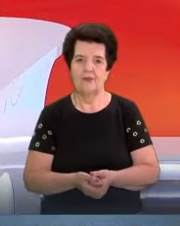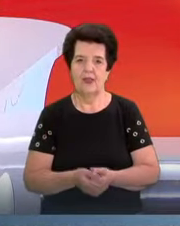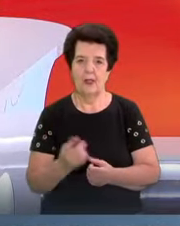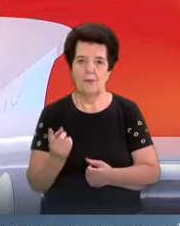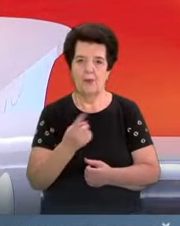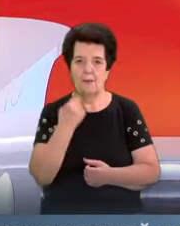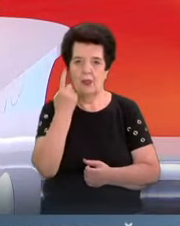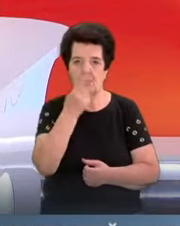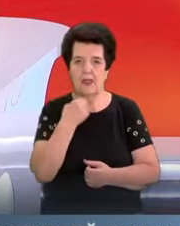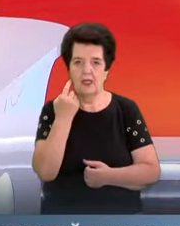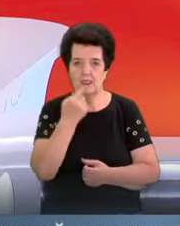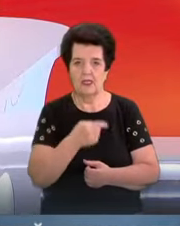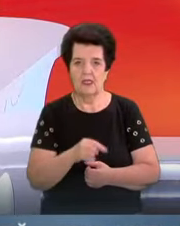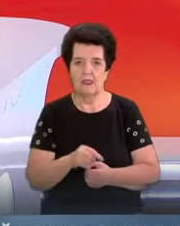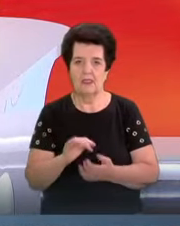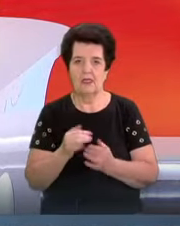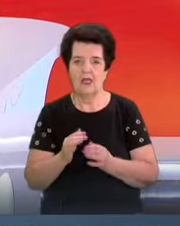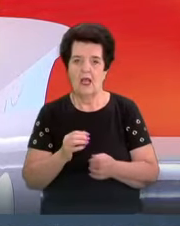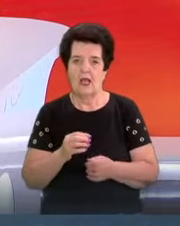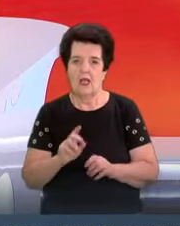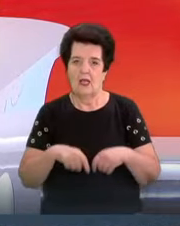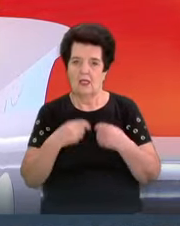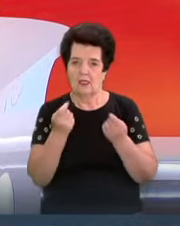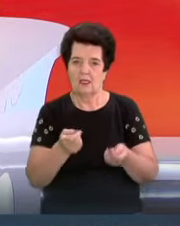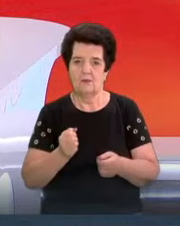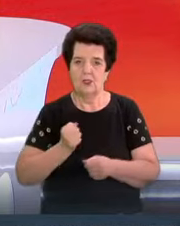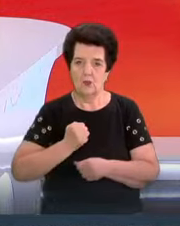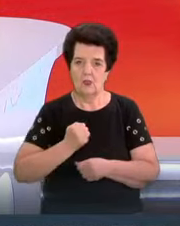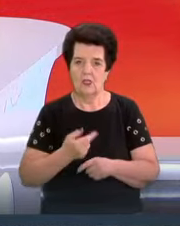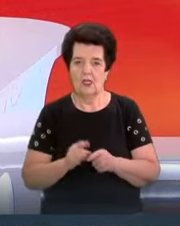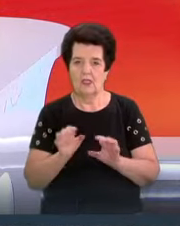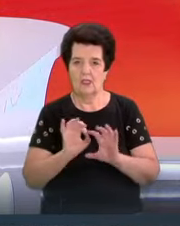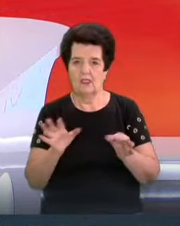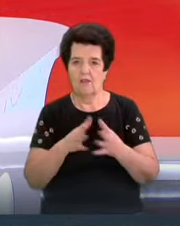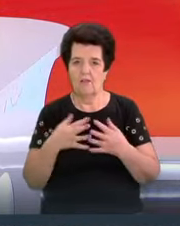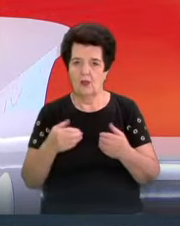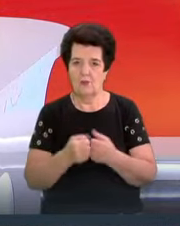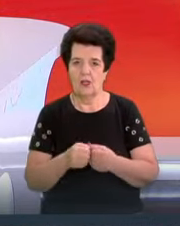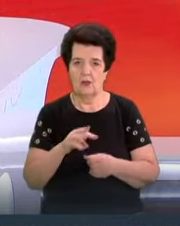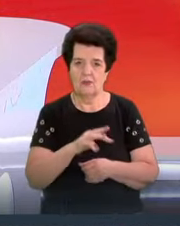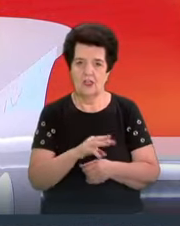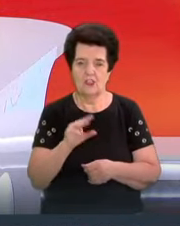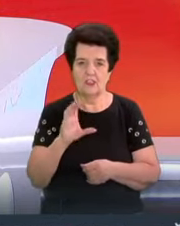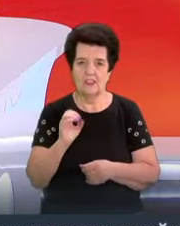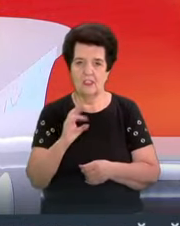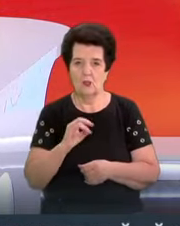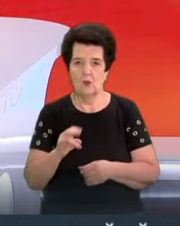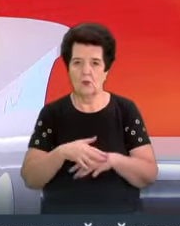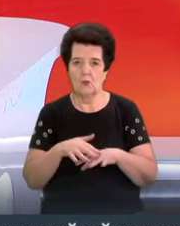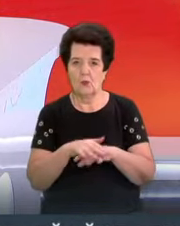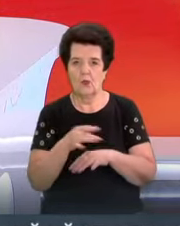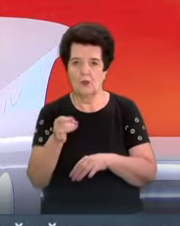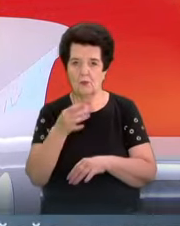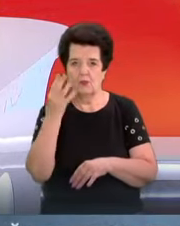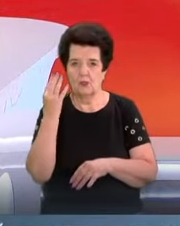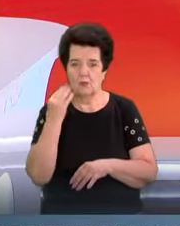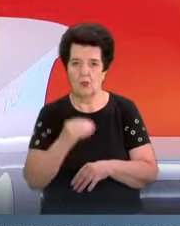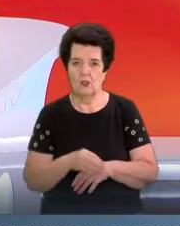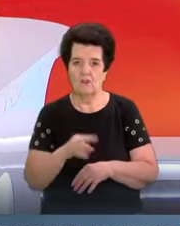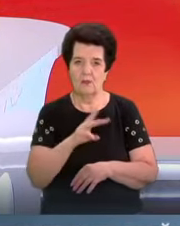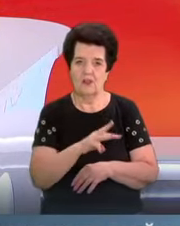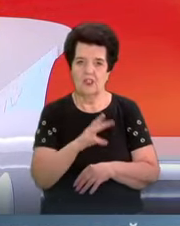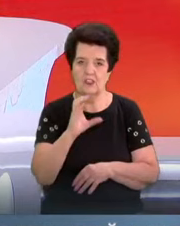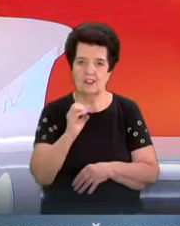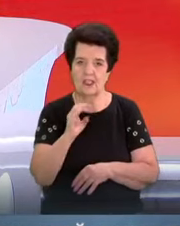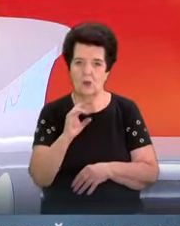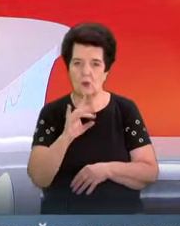Primele persoane în stat au transmis condoleanțe familiei lui Mircea Snegur și poporului Republicii Moldova. Potrivit lor, Mircea Snegur